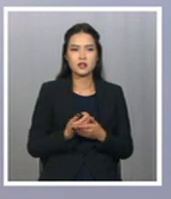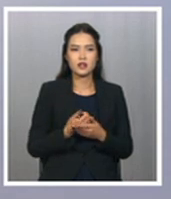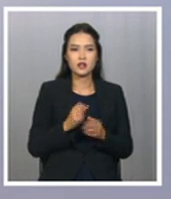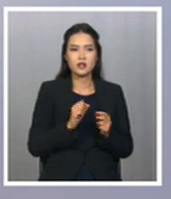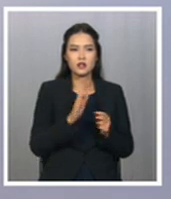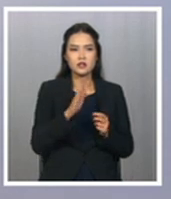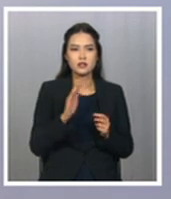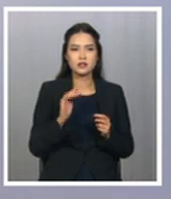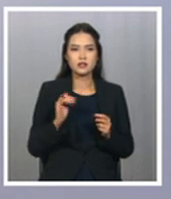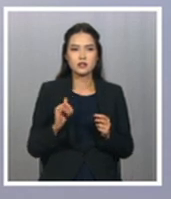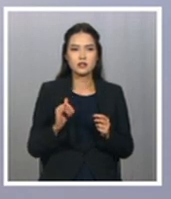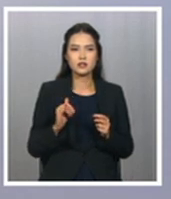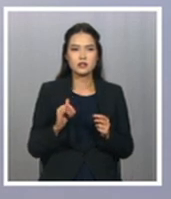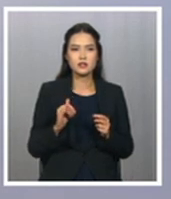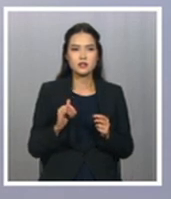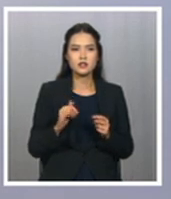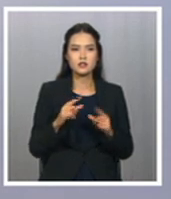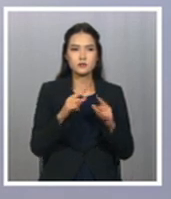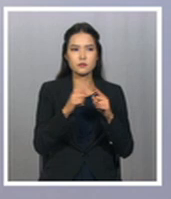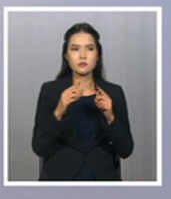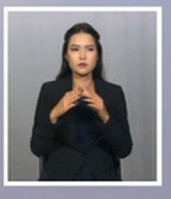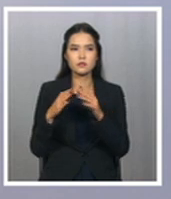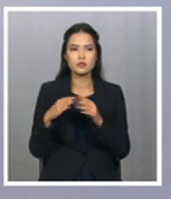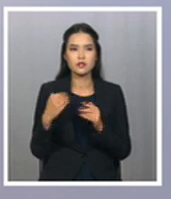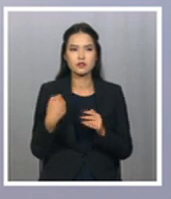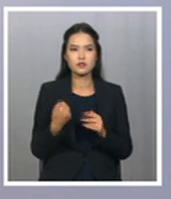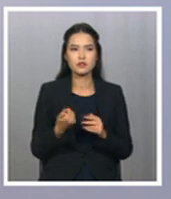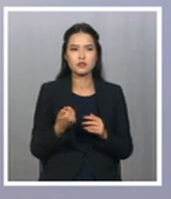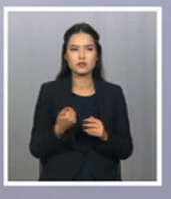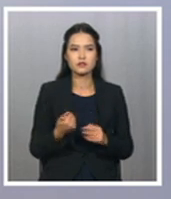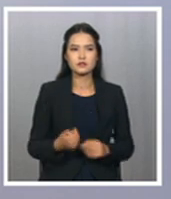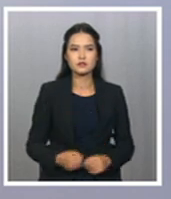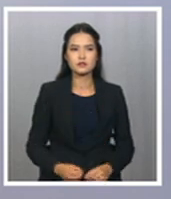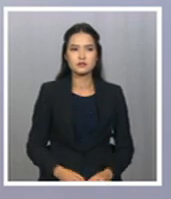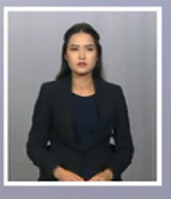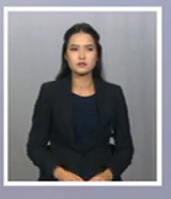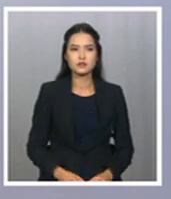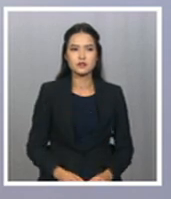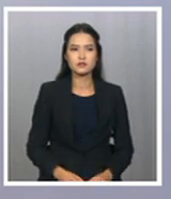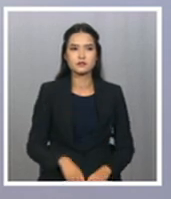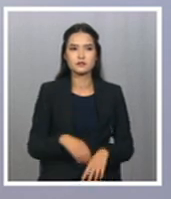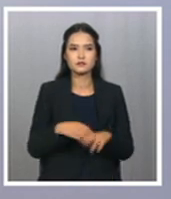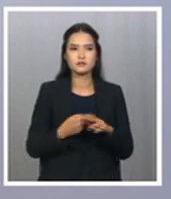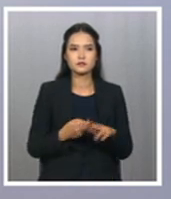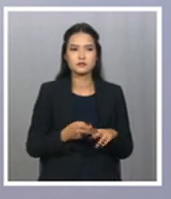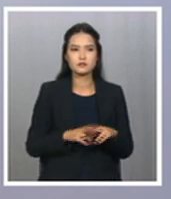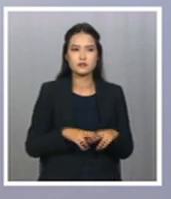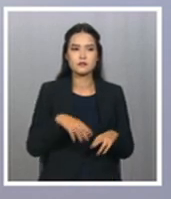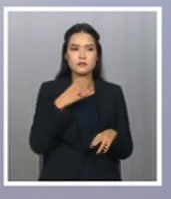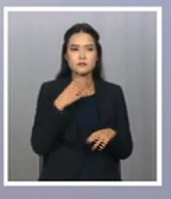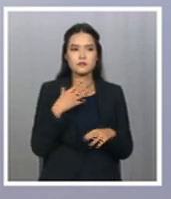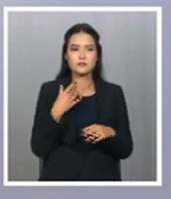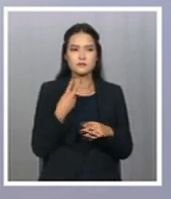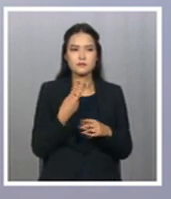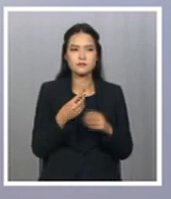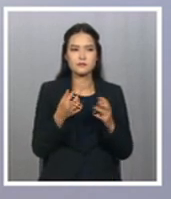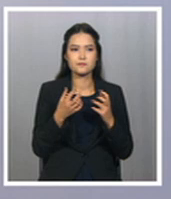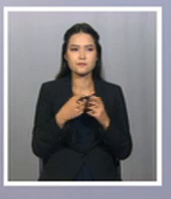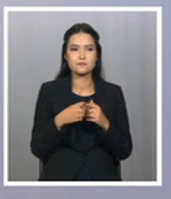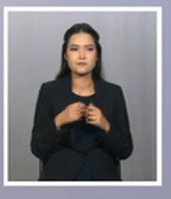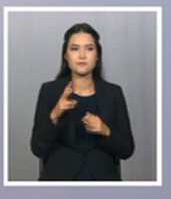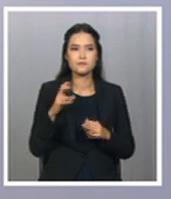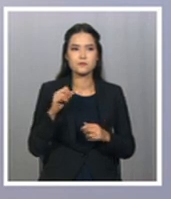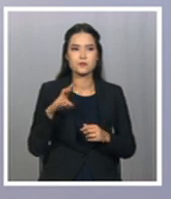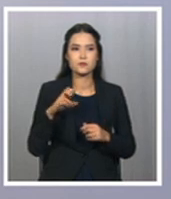Демек, бұл үш бұрыштың бұрыштарын табу керек. Альфа, бета, гамманы іздейміз. Ол үшін косинустар теоремасын қолданамыз. Косинустар